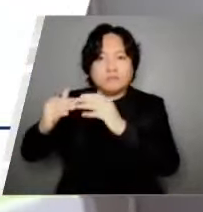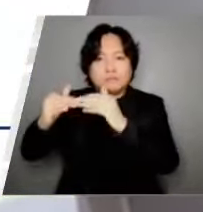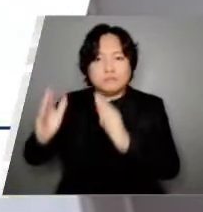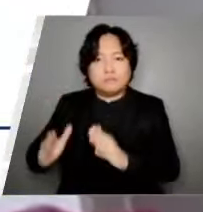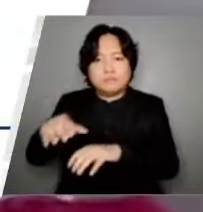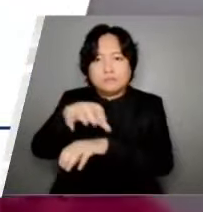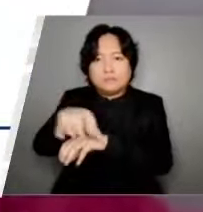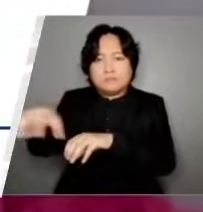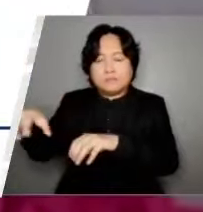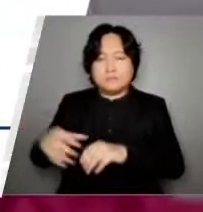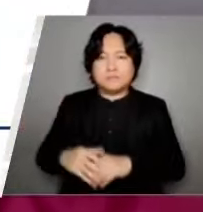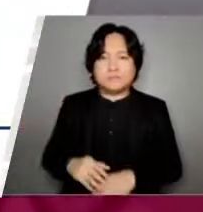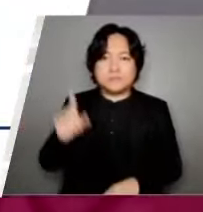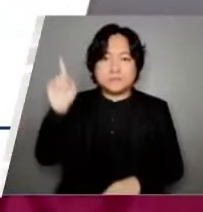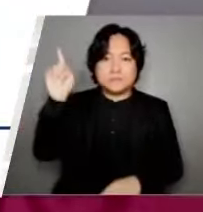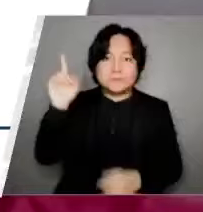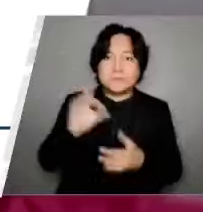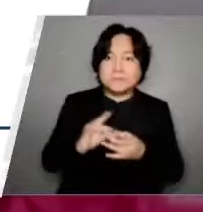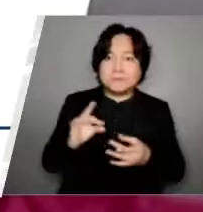Everywhere napunta no